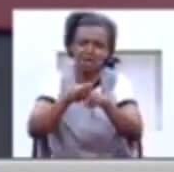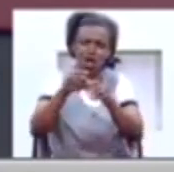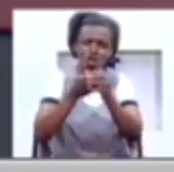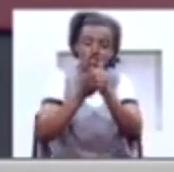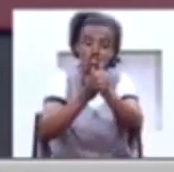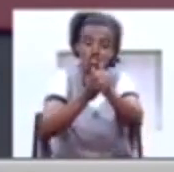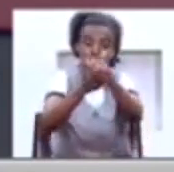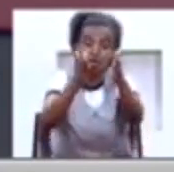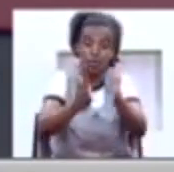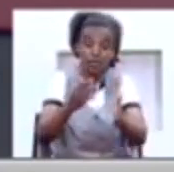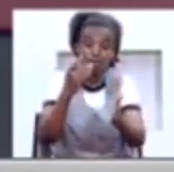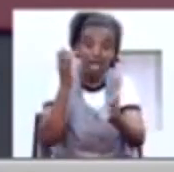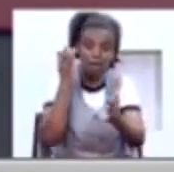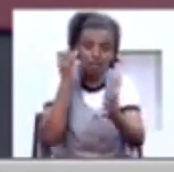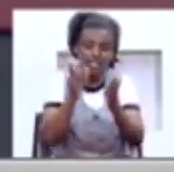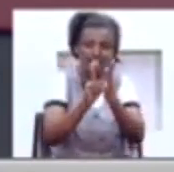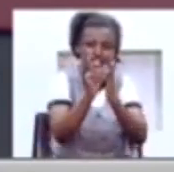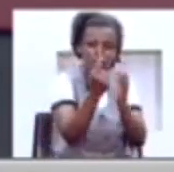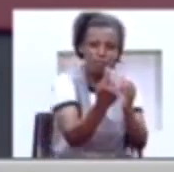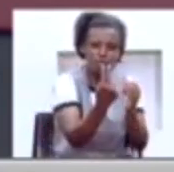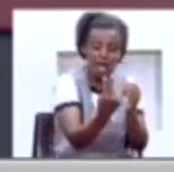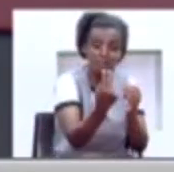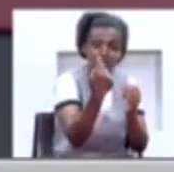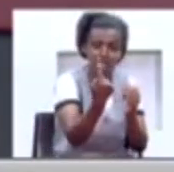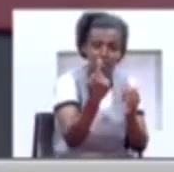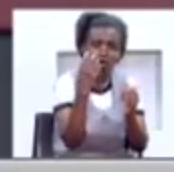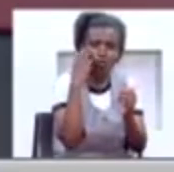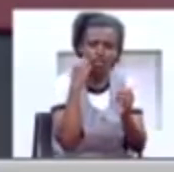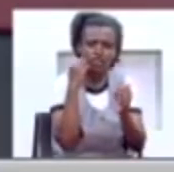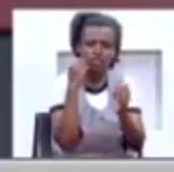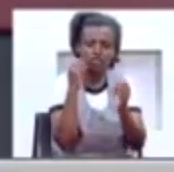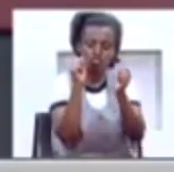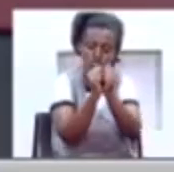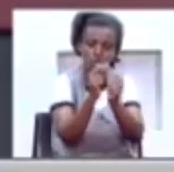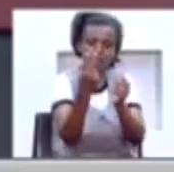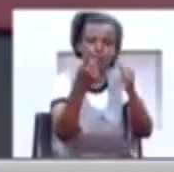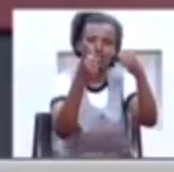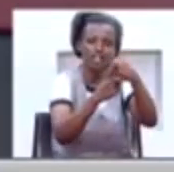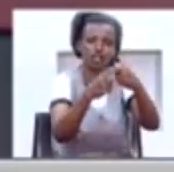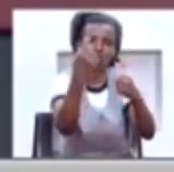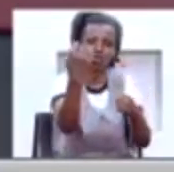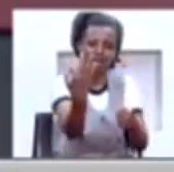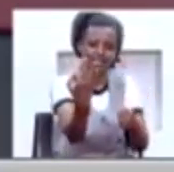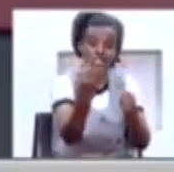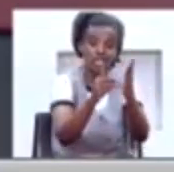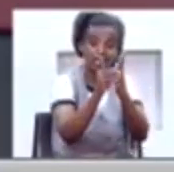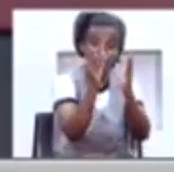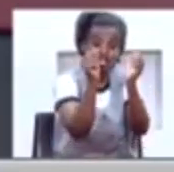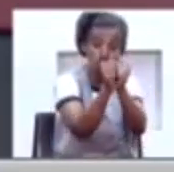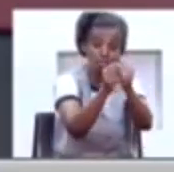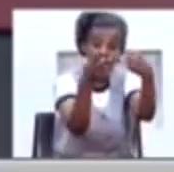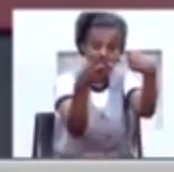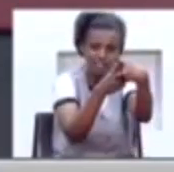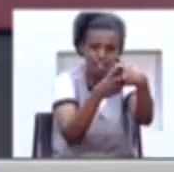Nyiramugaba mwumvise ko inyenzi zateye ku itariki 21 z'ukwa 11 na 12 1963 ku itariki